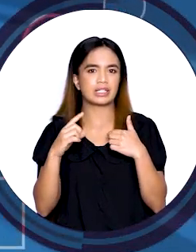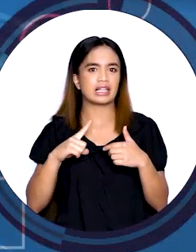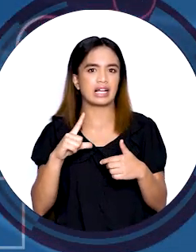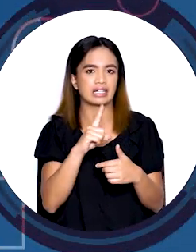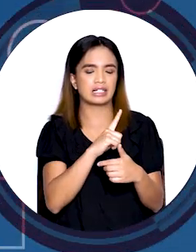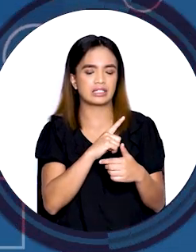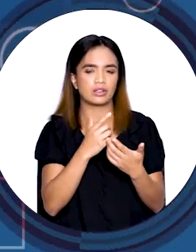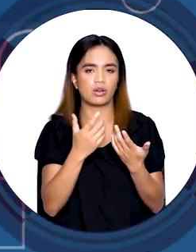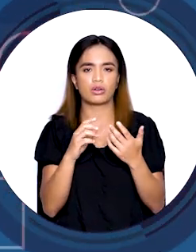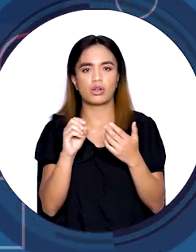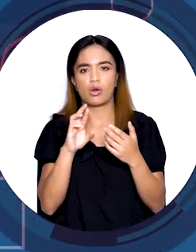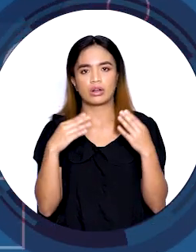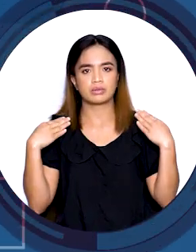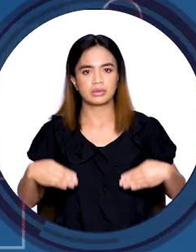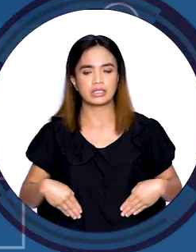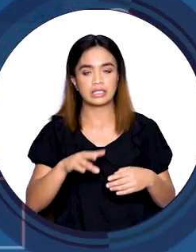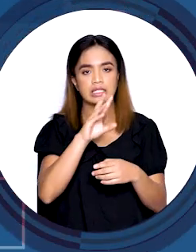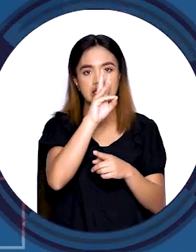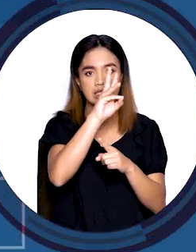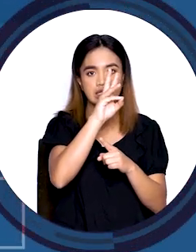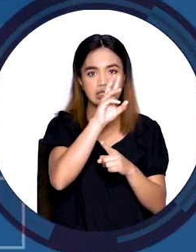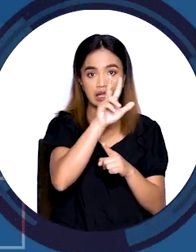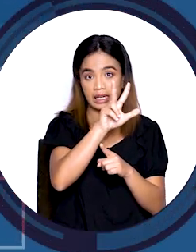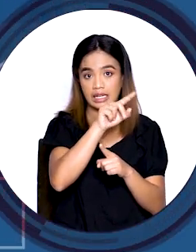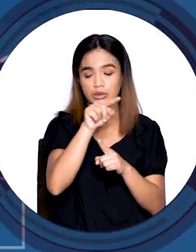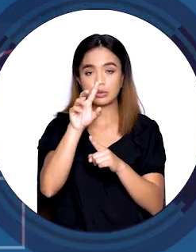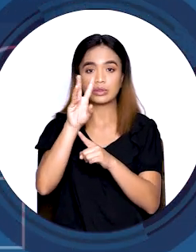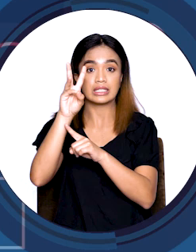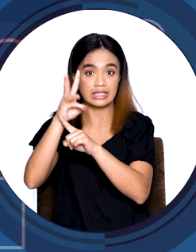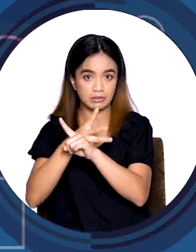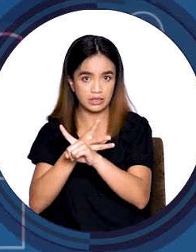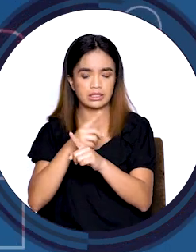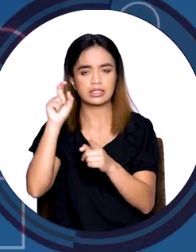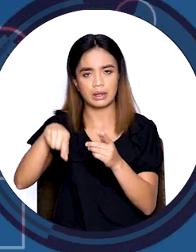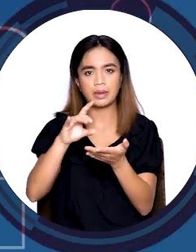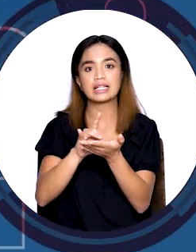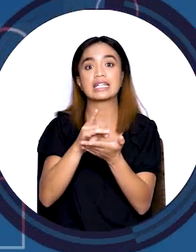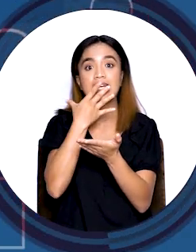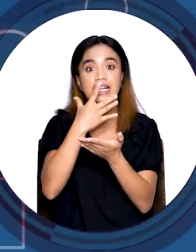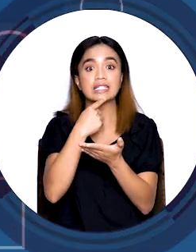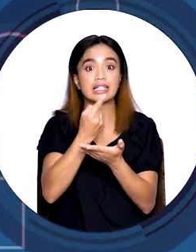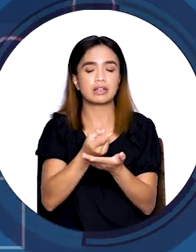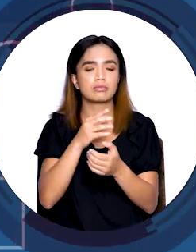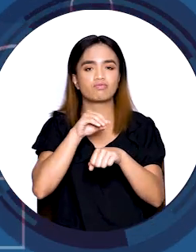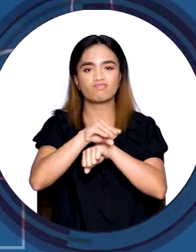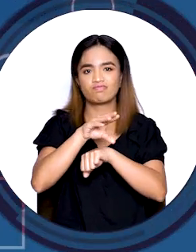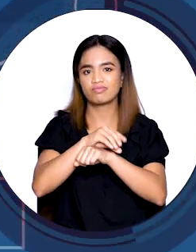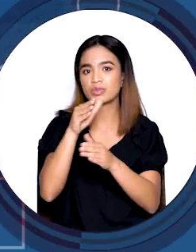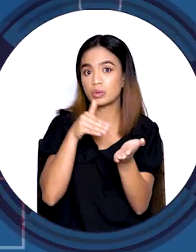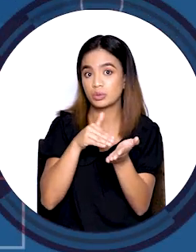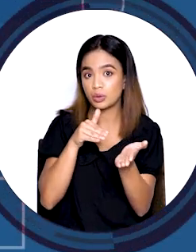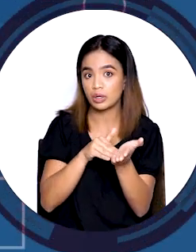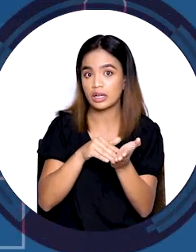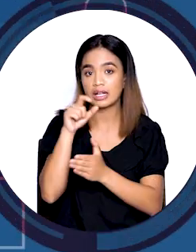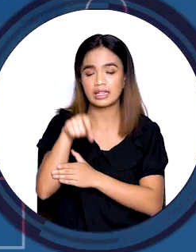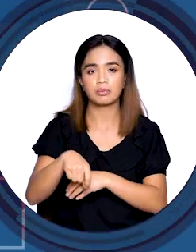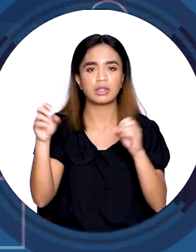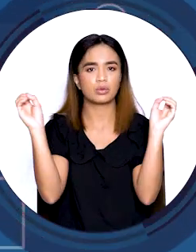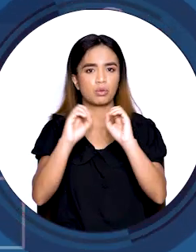TB bacteria sa loob ng 3 hanggang 6 na buwan. Inumin ang mga gamot ayon sa payo ng iyong